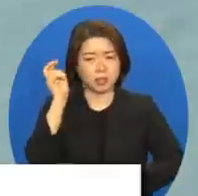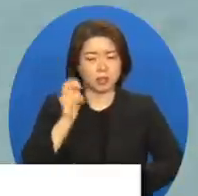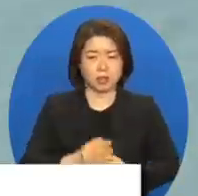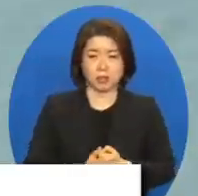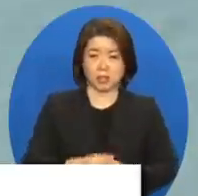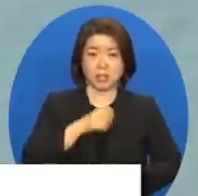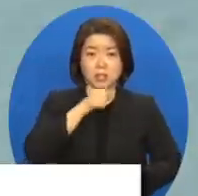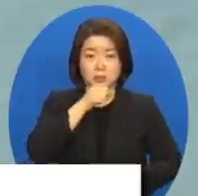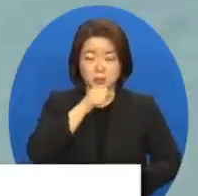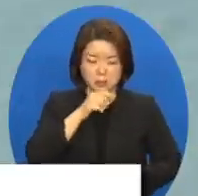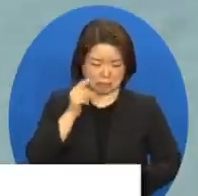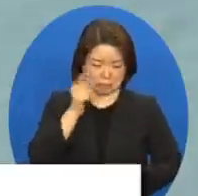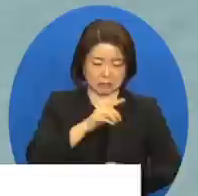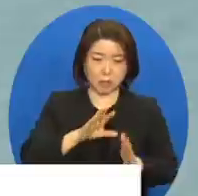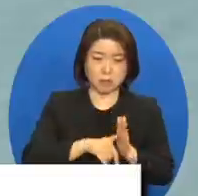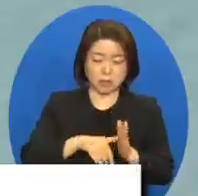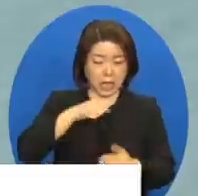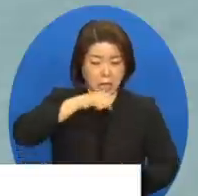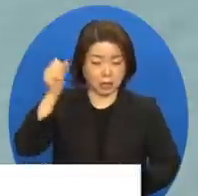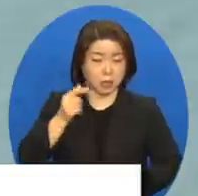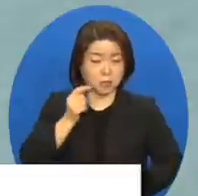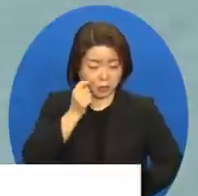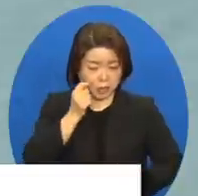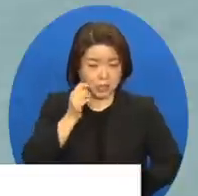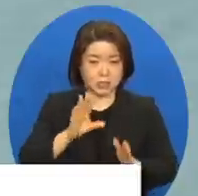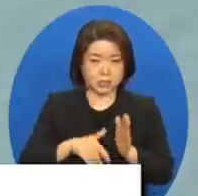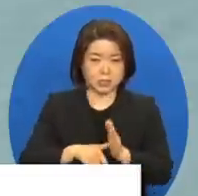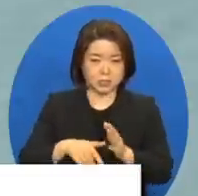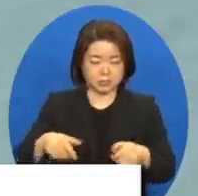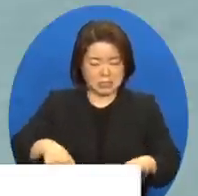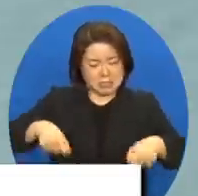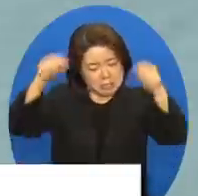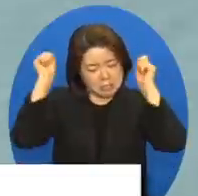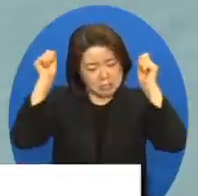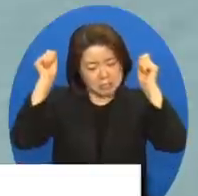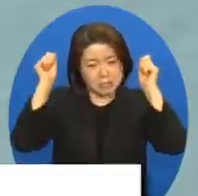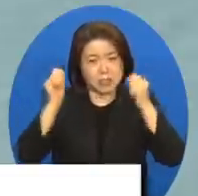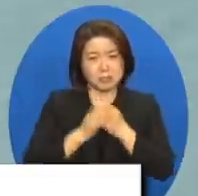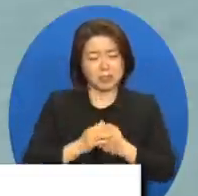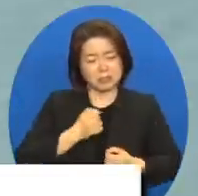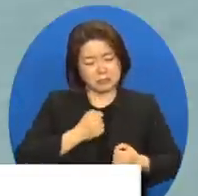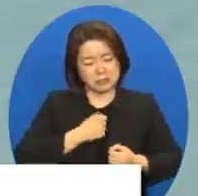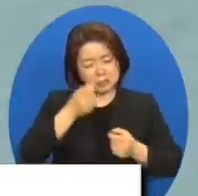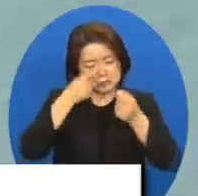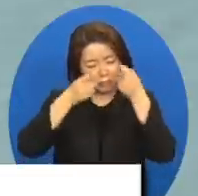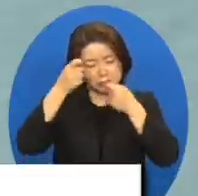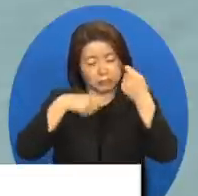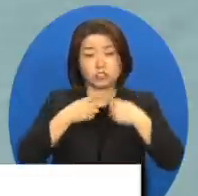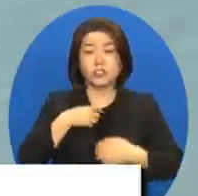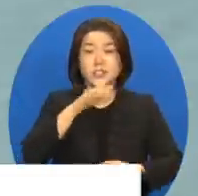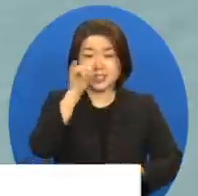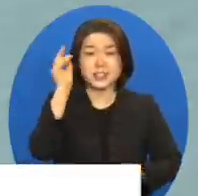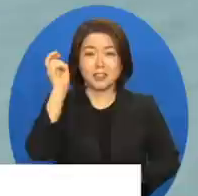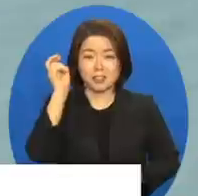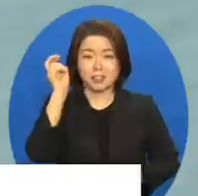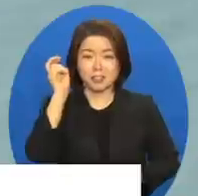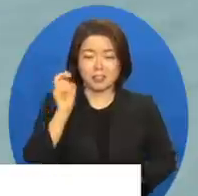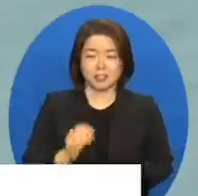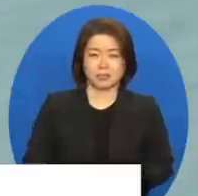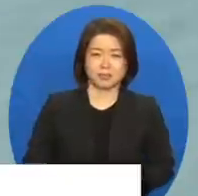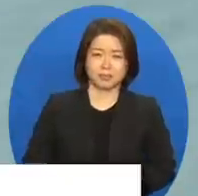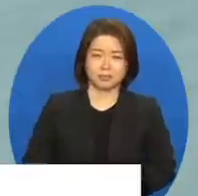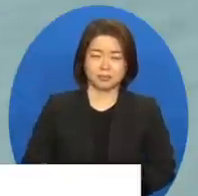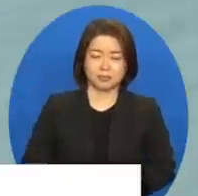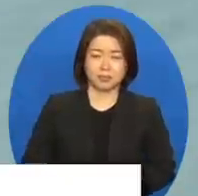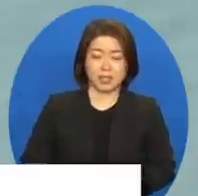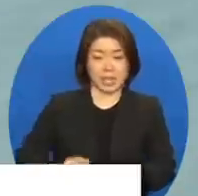때, 합격하지 못했을 때 입을 뒤집어 쓰고 아마 울어보셨을 거예요. 아이들 군에